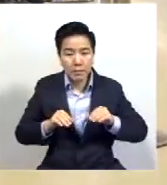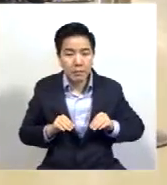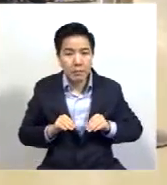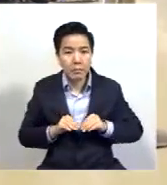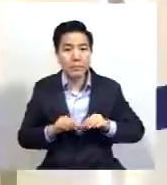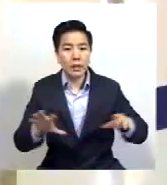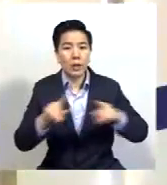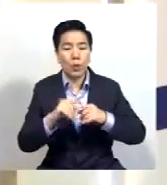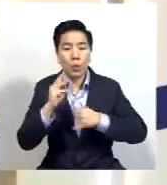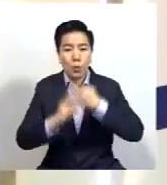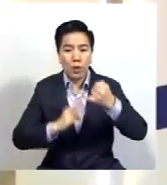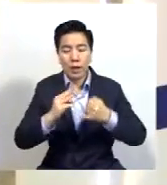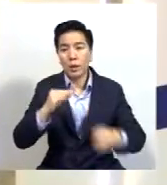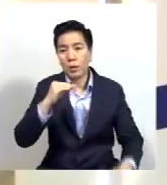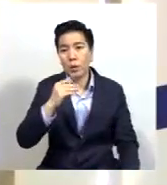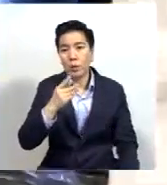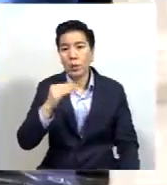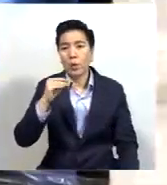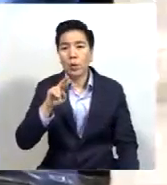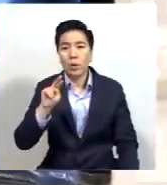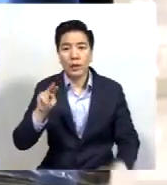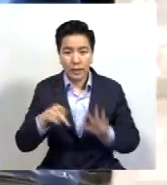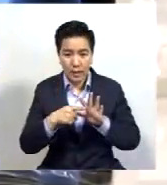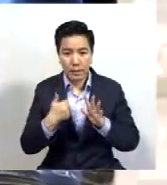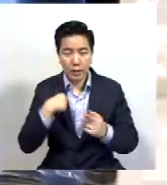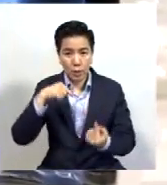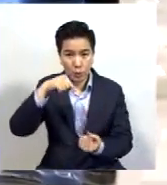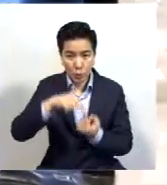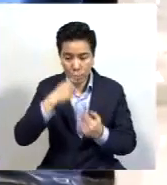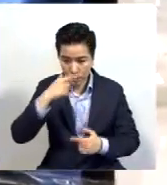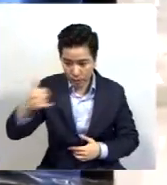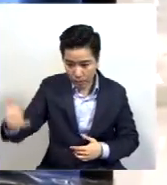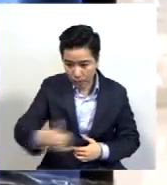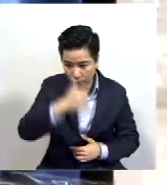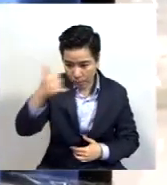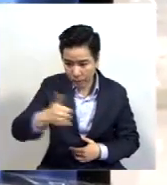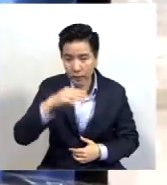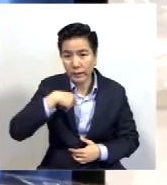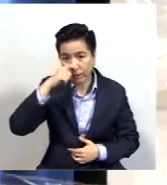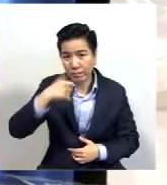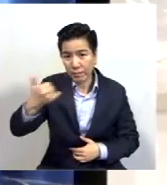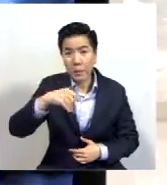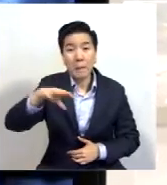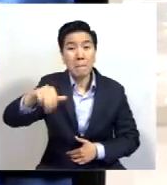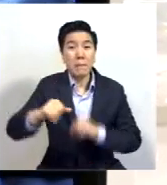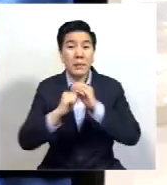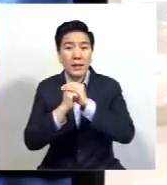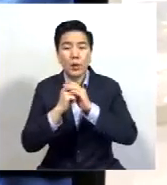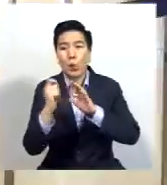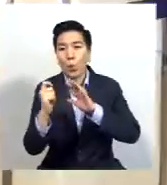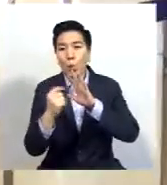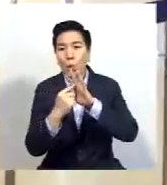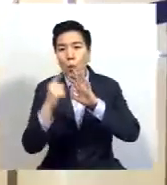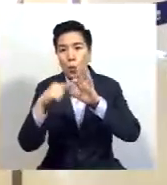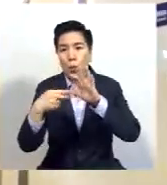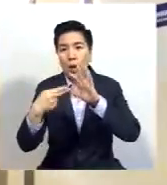แพร่ระบาดของไวรัสโคโรนากรมควบคุมโรคก็ได้มีการจัดตั้งจุดคัดกรองนักท่องเที่ยวที่เดินทางจากเมืองอู่ฮั่นในพื้นที่สน